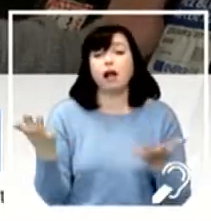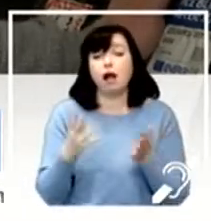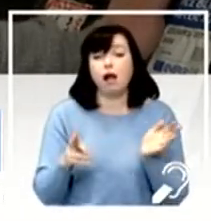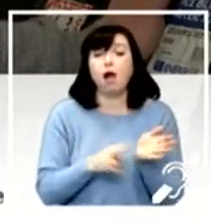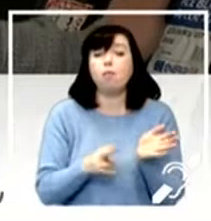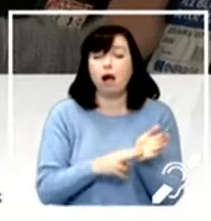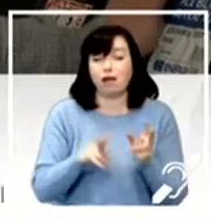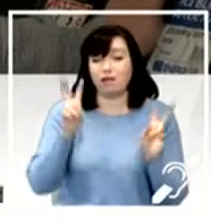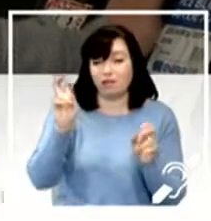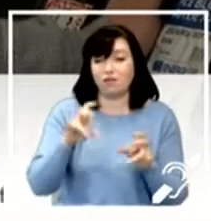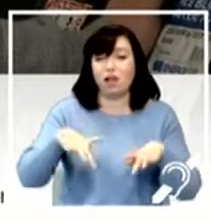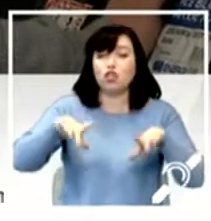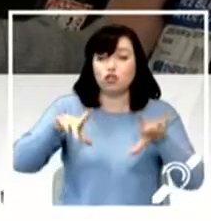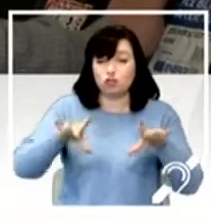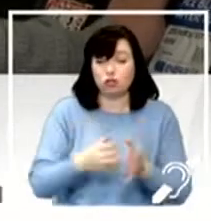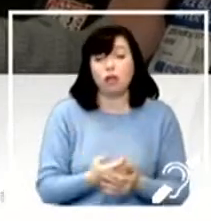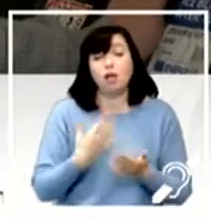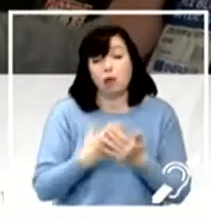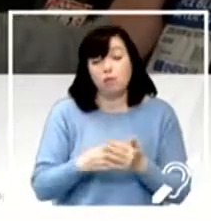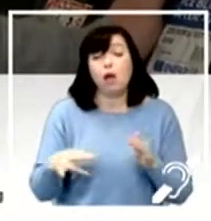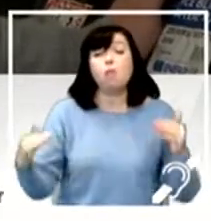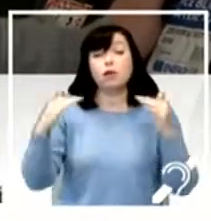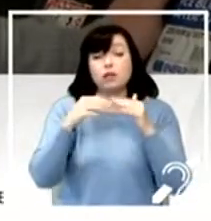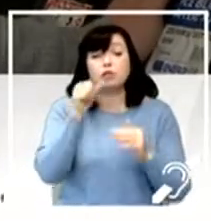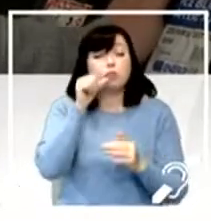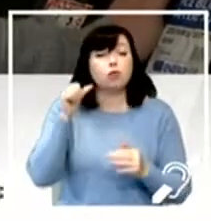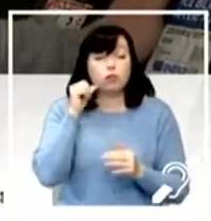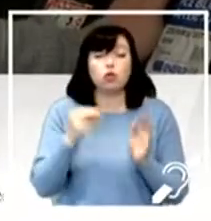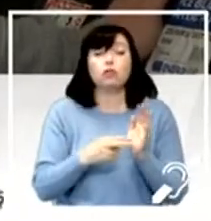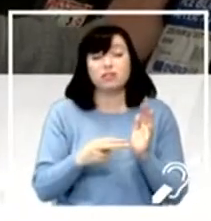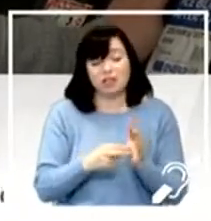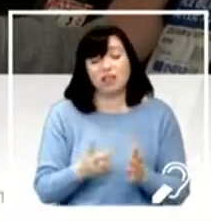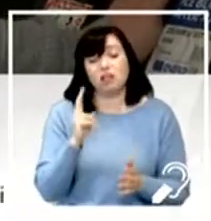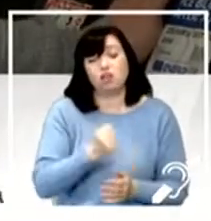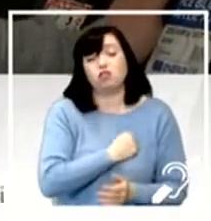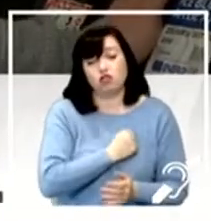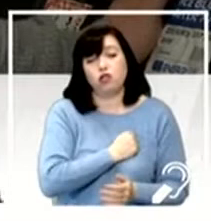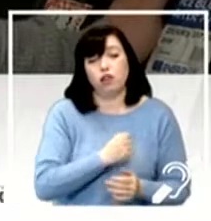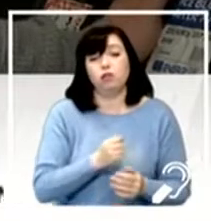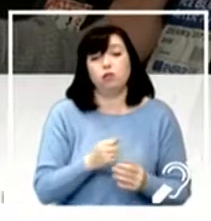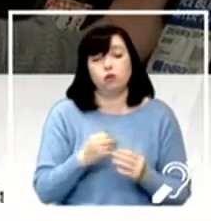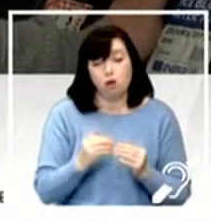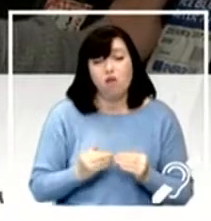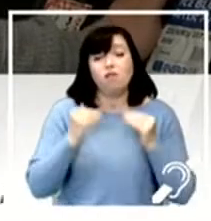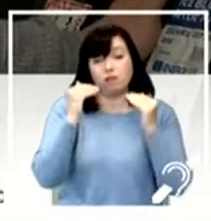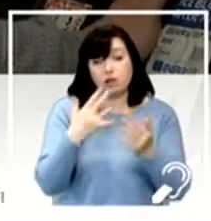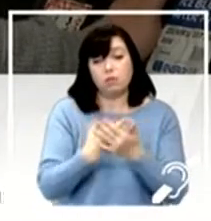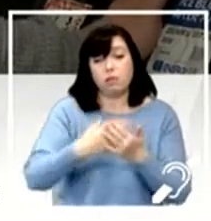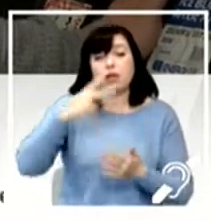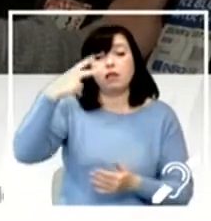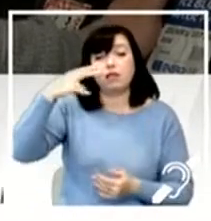принципе, по сравнению с прошлым годом, соответственно, цены, к сожалению, выросли где-то на процентов